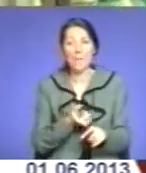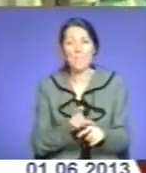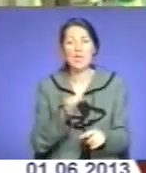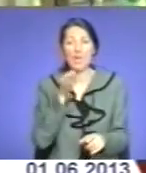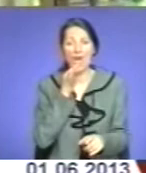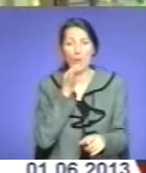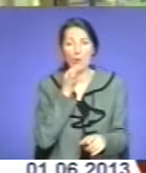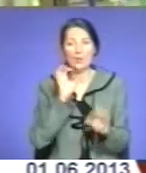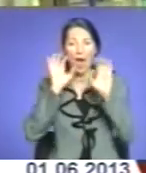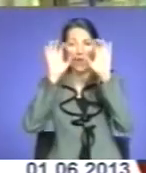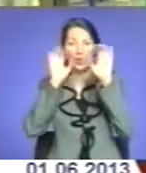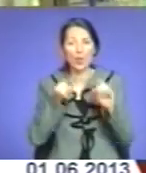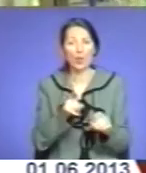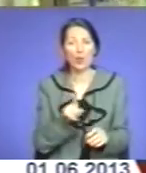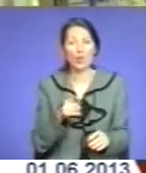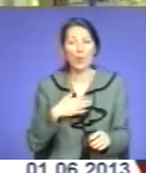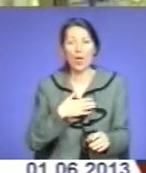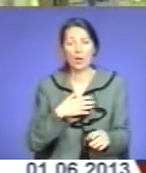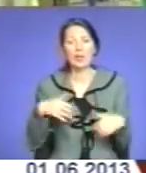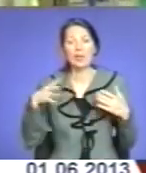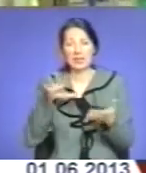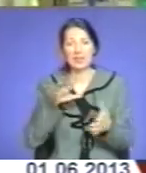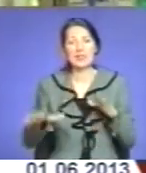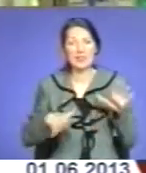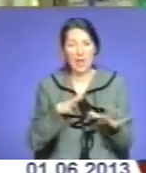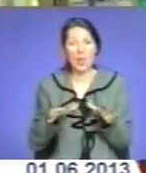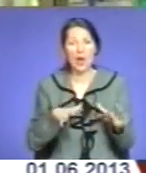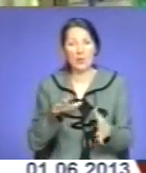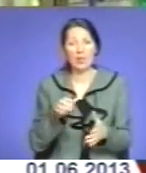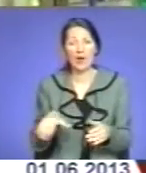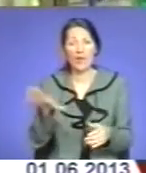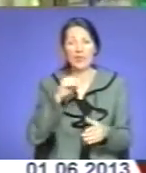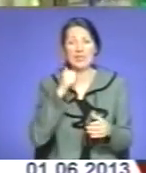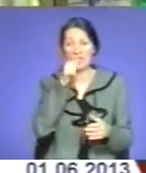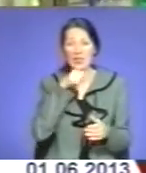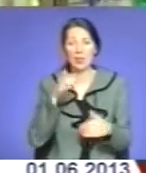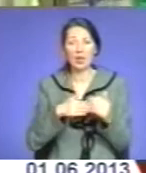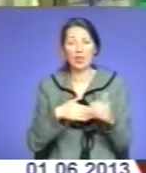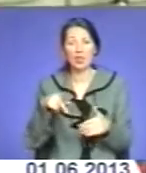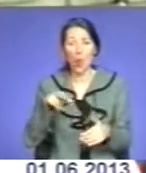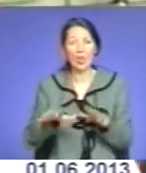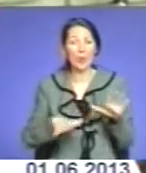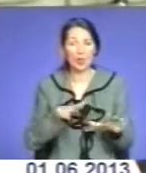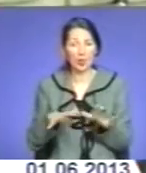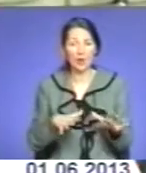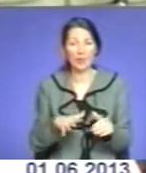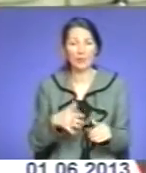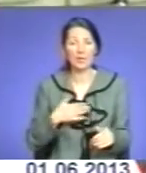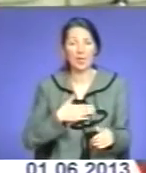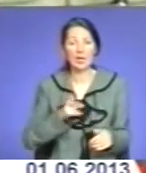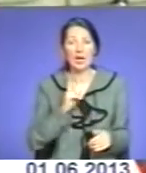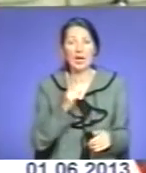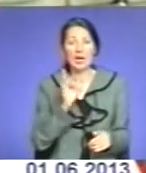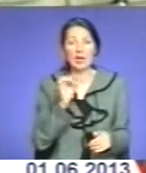імпонує волейбол, тому що ми плідно займаємося, цілий рік практично ходимо на тренування. Наш Кременецький район